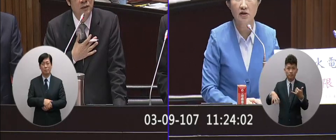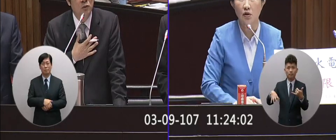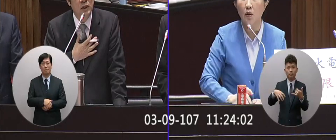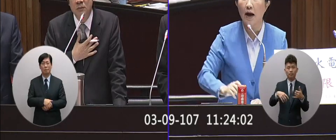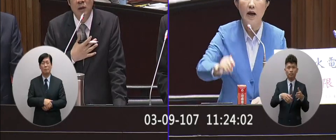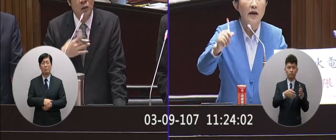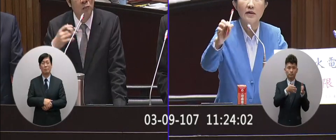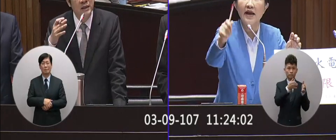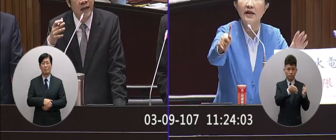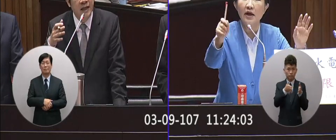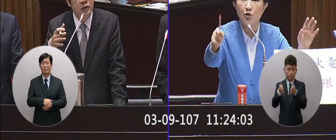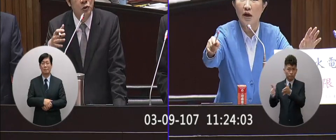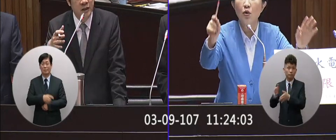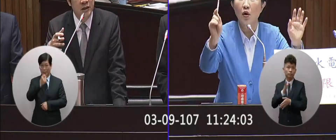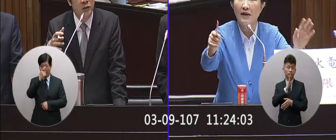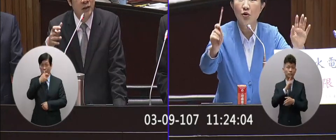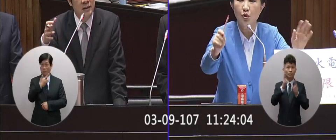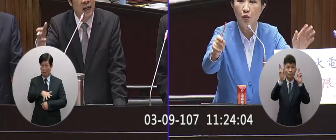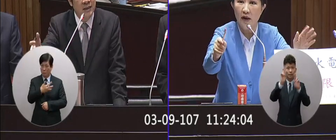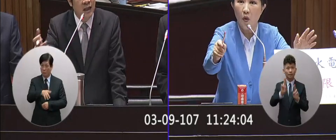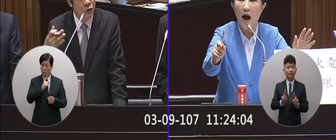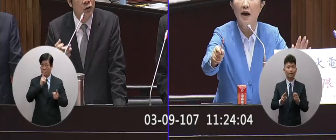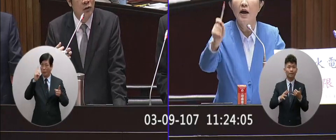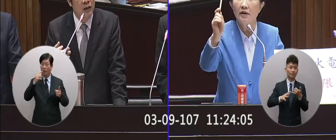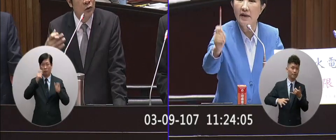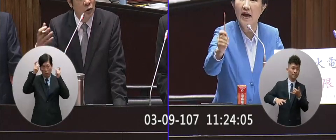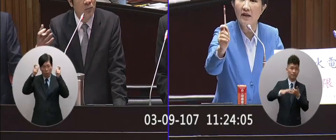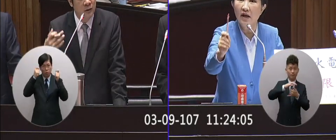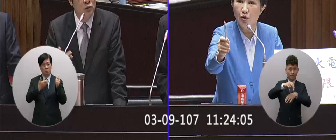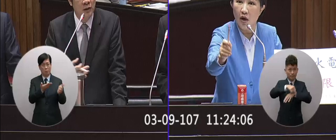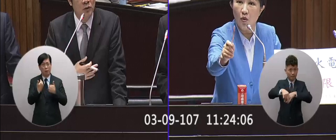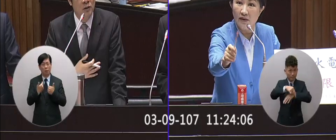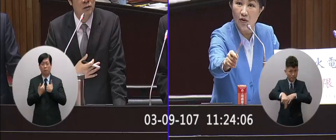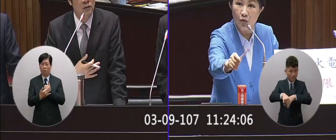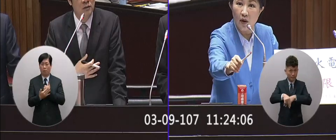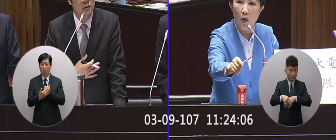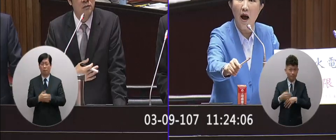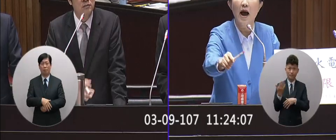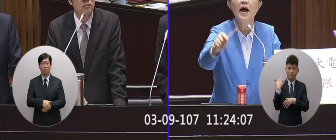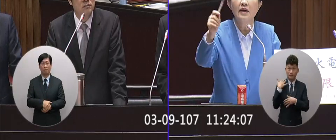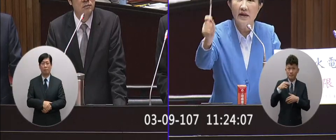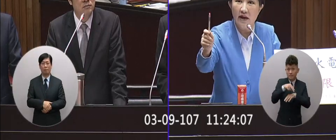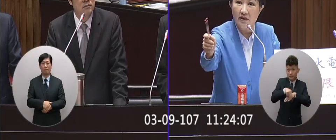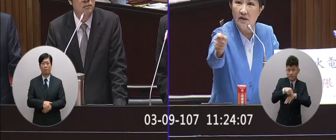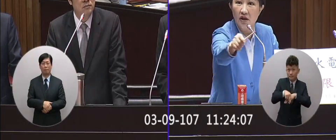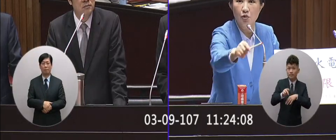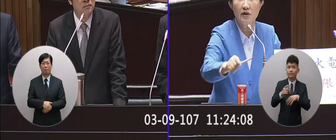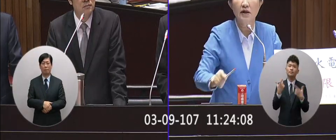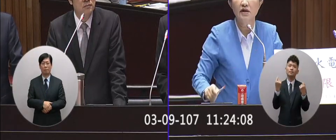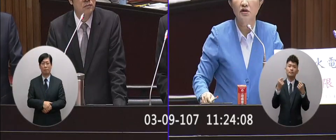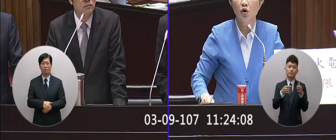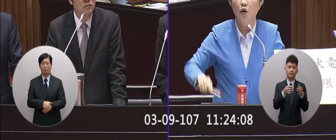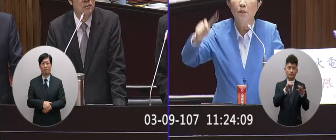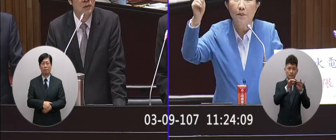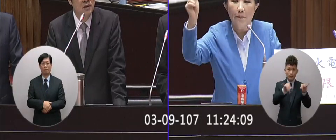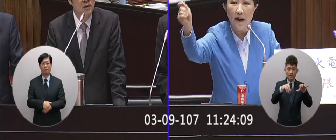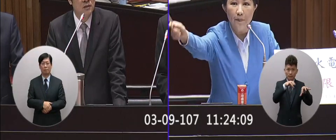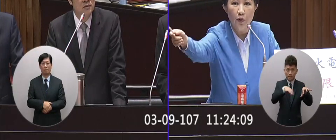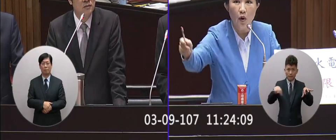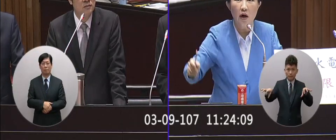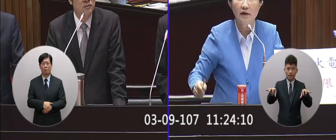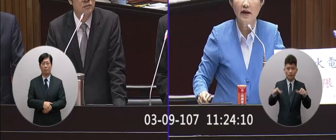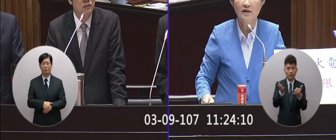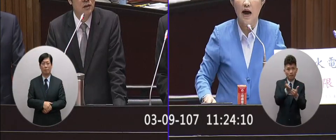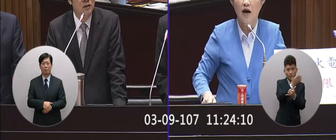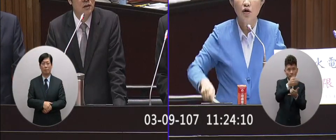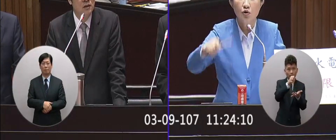区限定使用啊。 我们台南的水资源是来自高雄啊，高雄 帮助很多。电力全国当初规划也是地区限定使用，北